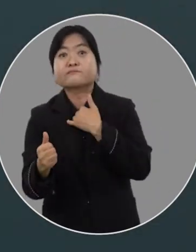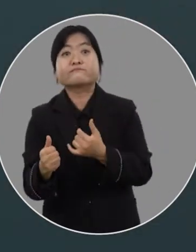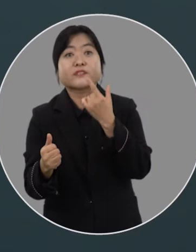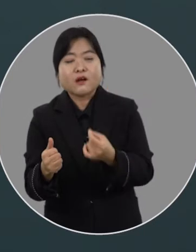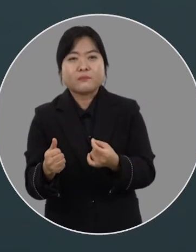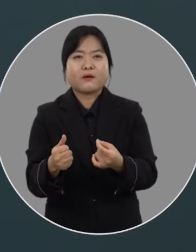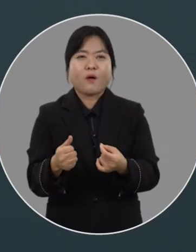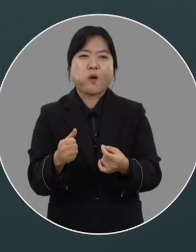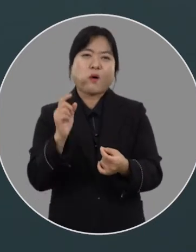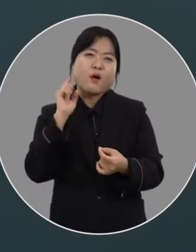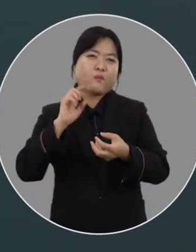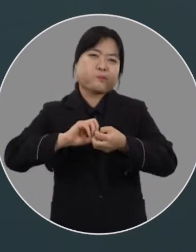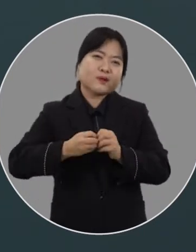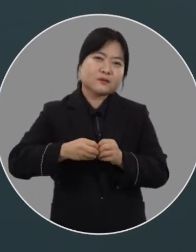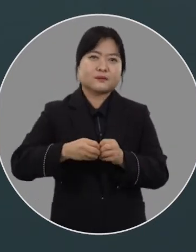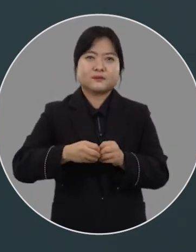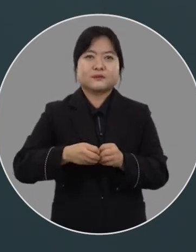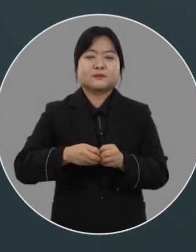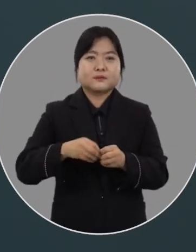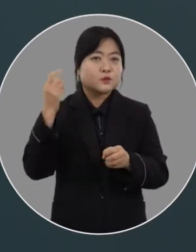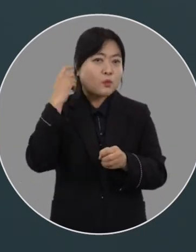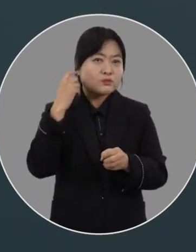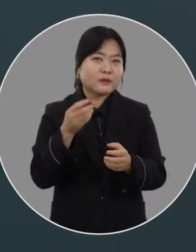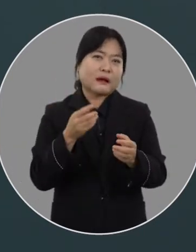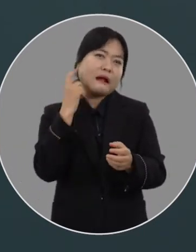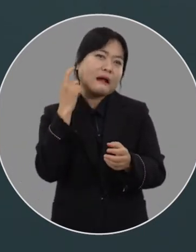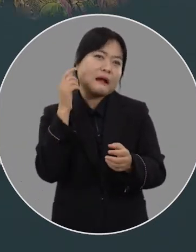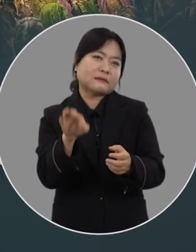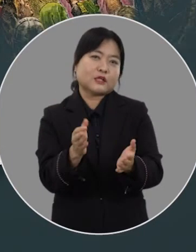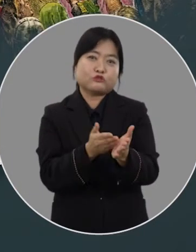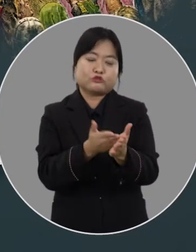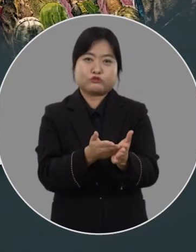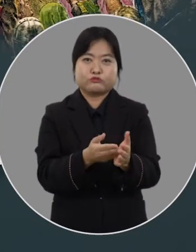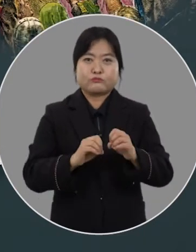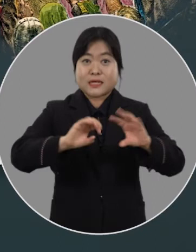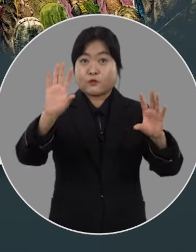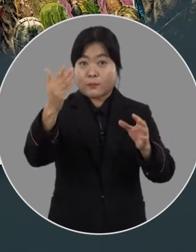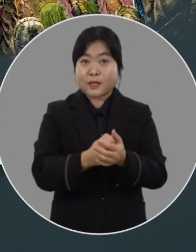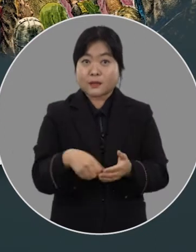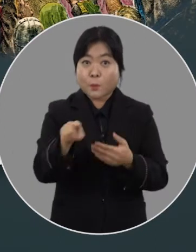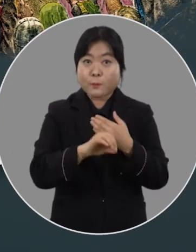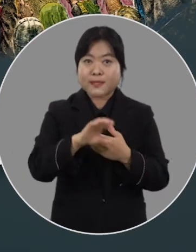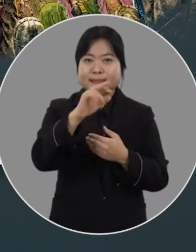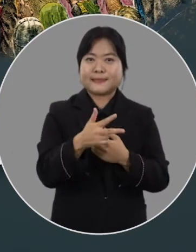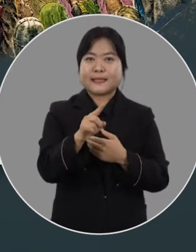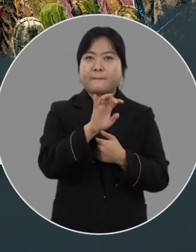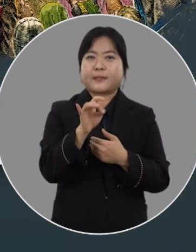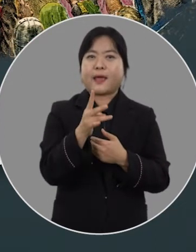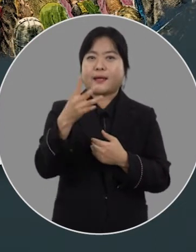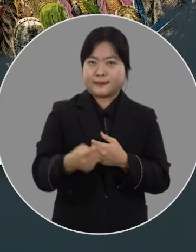번의 루머가 아주 가짜 뉴스가 큰 역할을 하게 됩니다. 그 주인공은 은자 피에르라고 하는